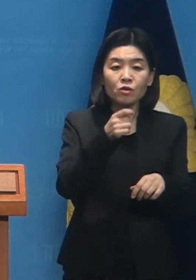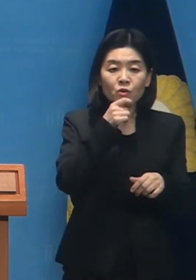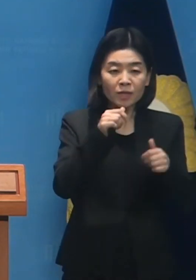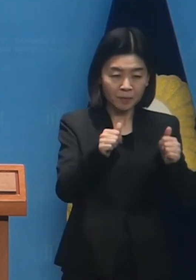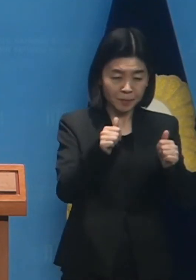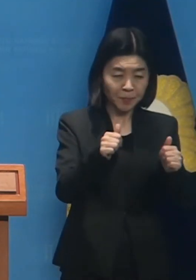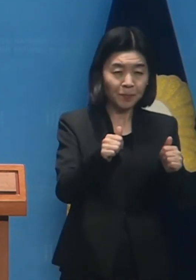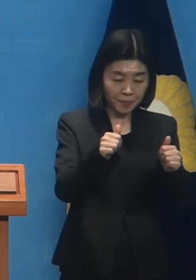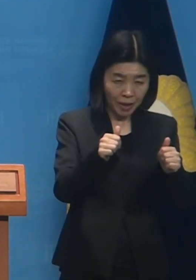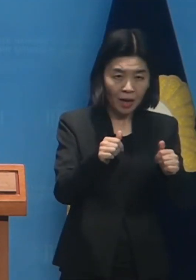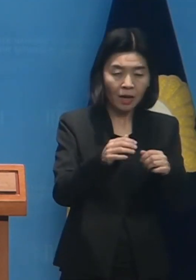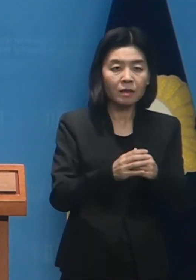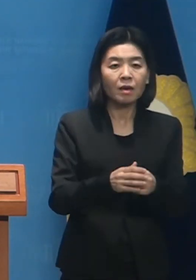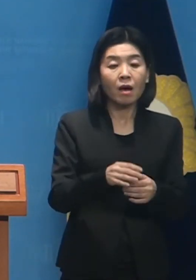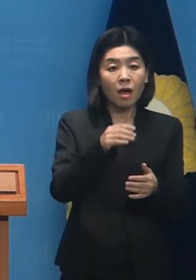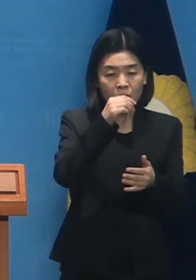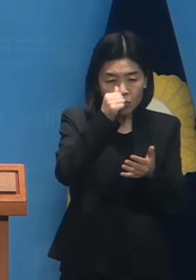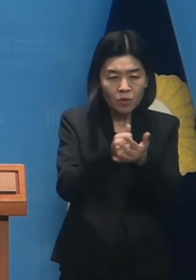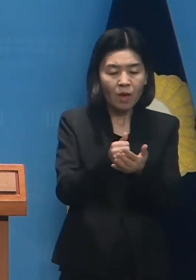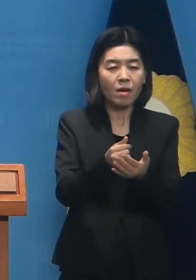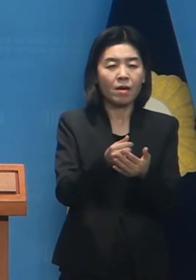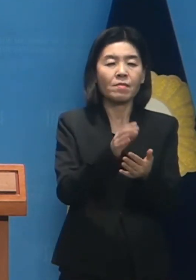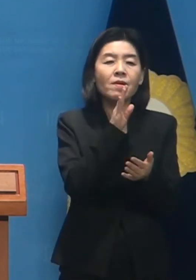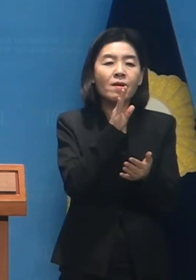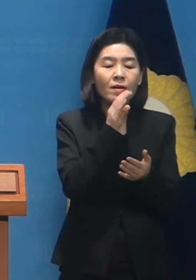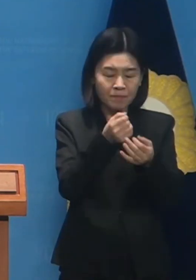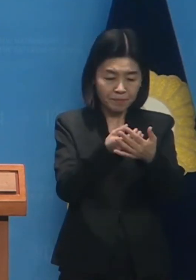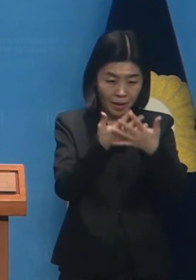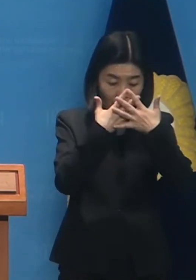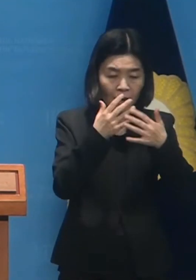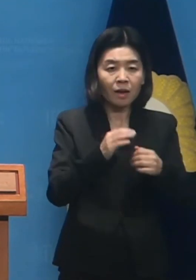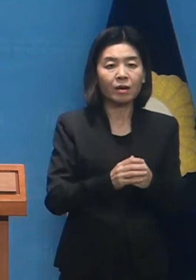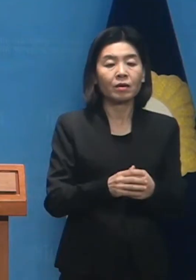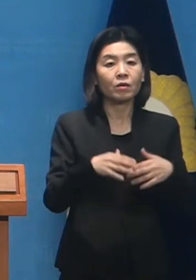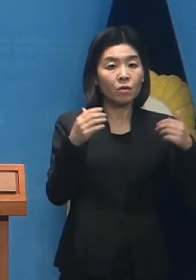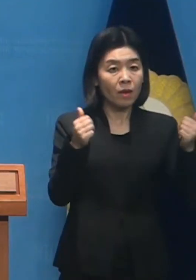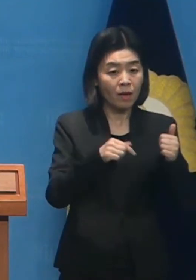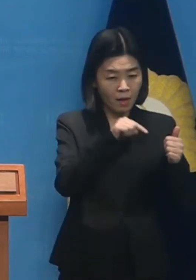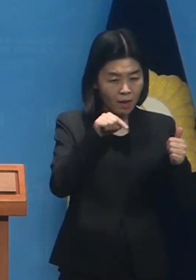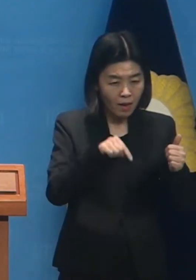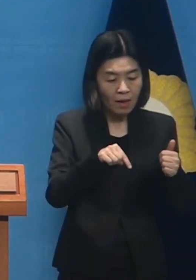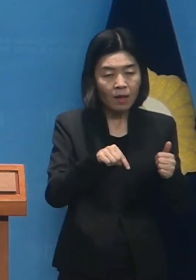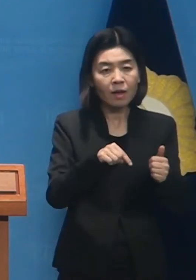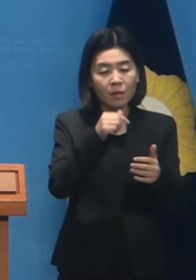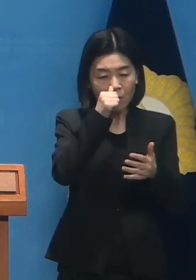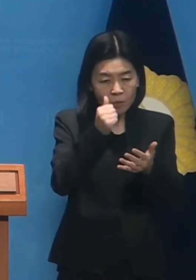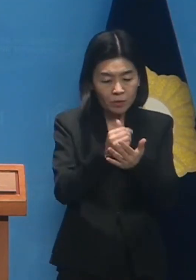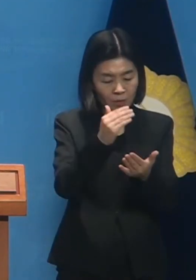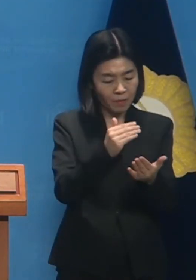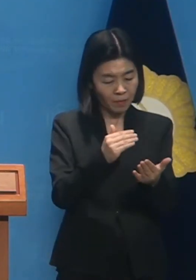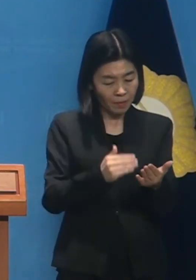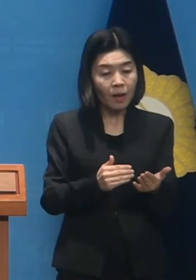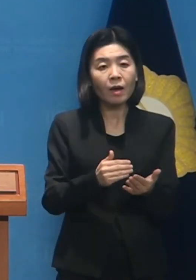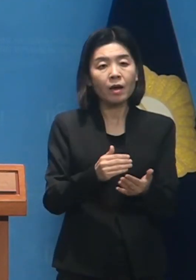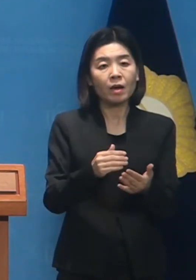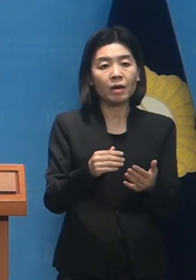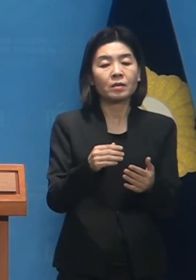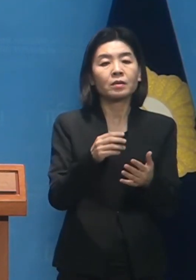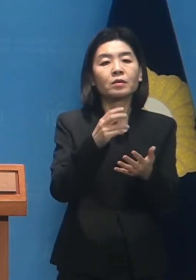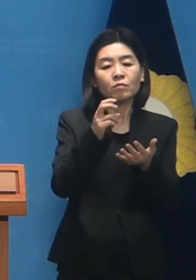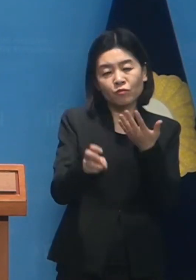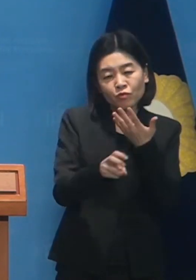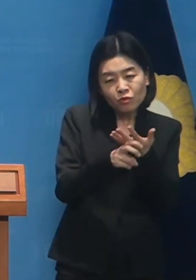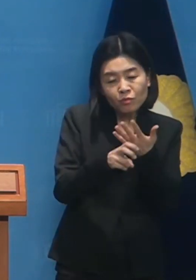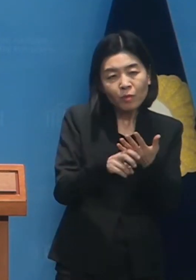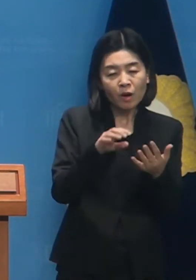행위는 법적으로 사실로 밝혀졌습니다. 국회에 제출된 범죄 일람표에는 불법 도박 내역은 물론 최근